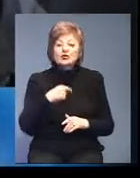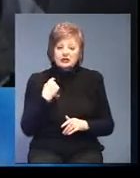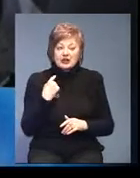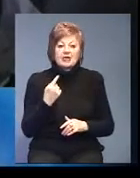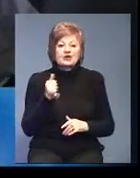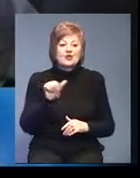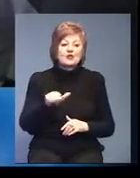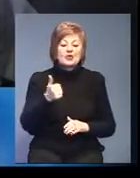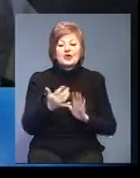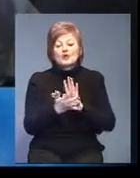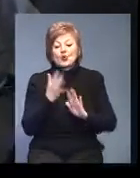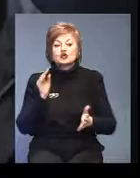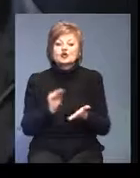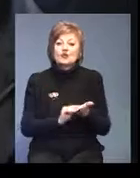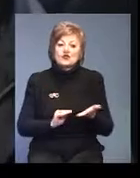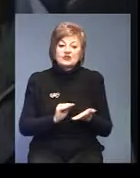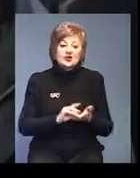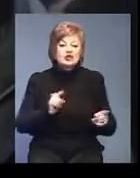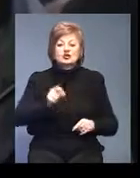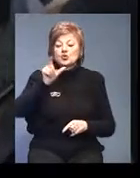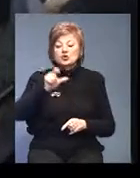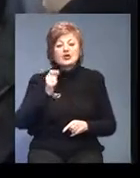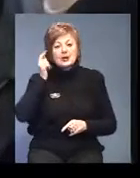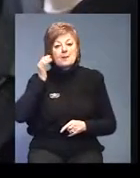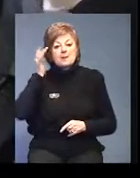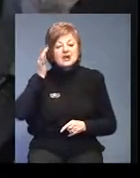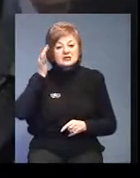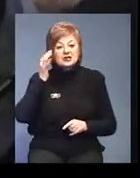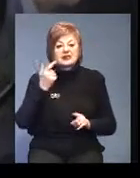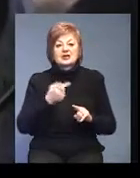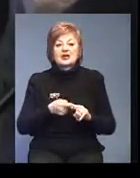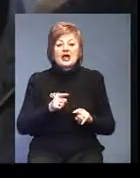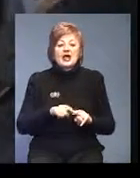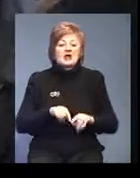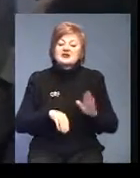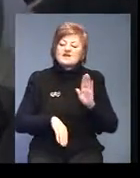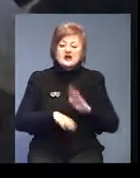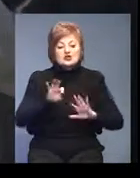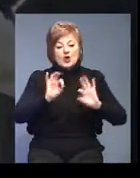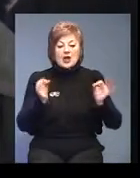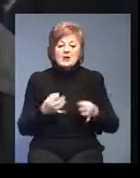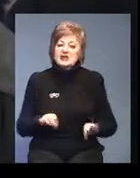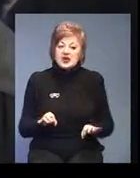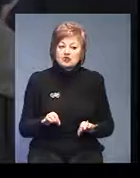чергу повторюються, що людина мислить. Це вища майстерність. До